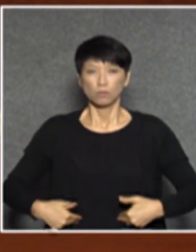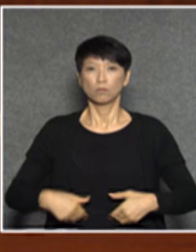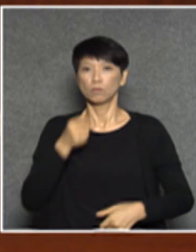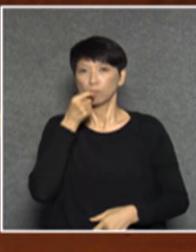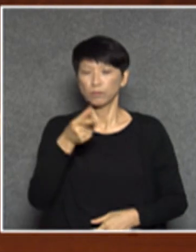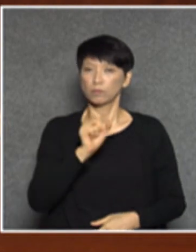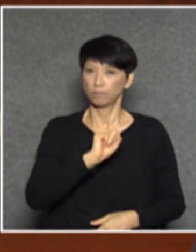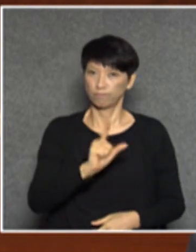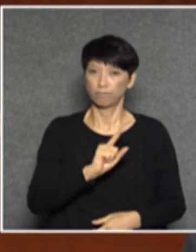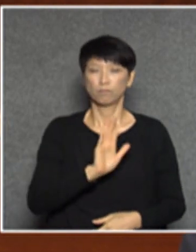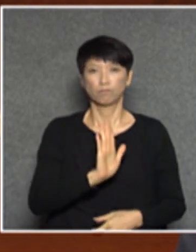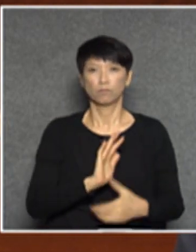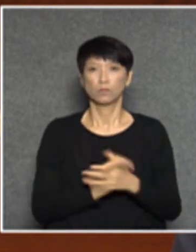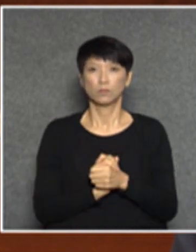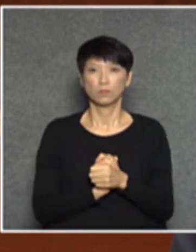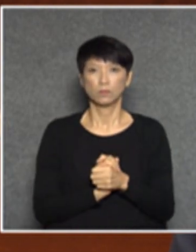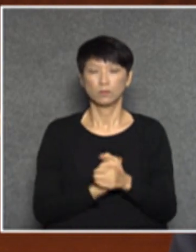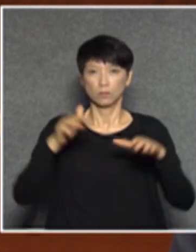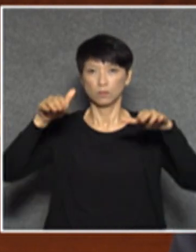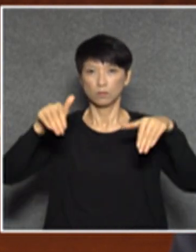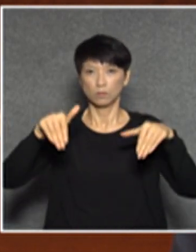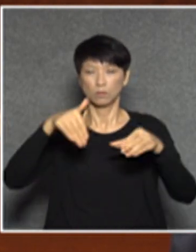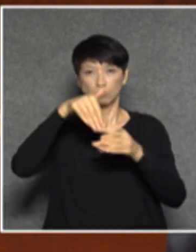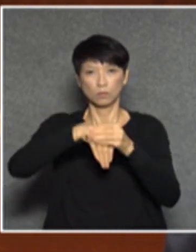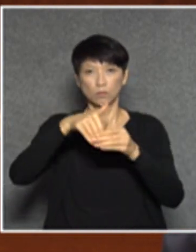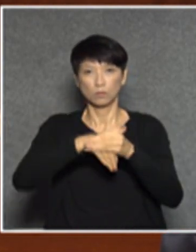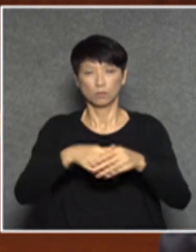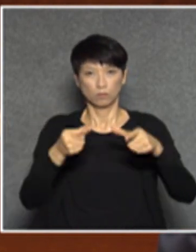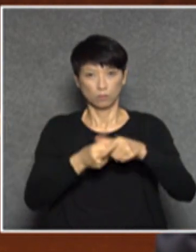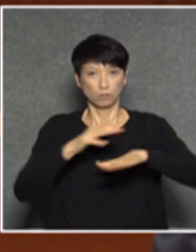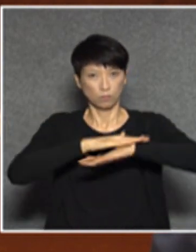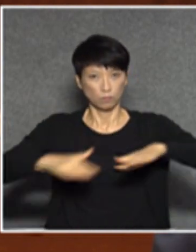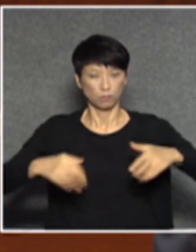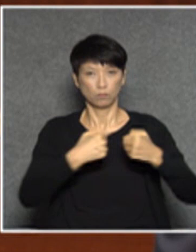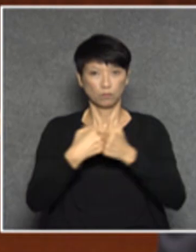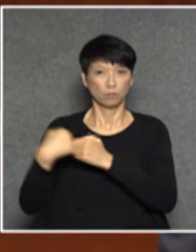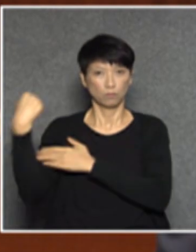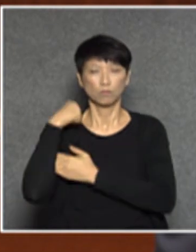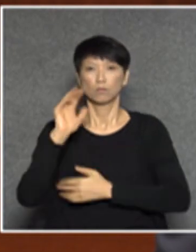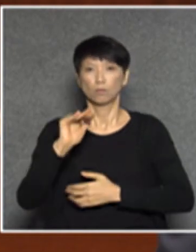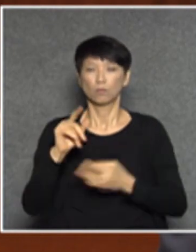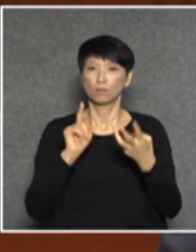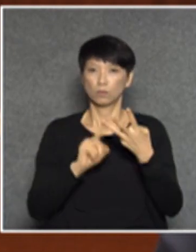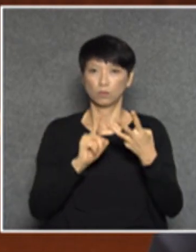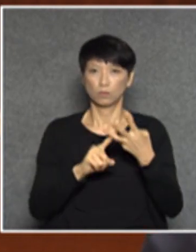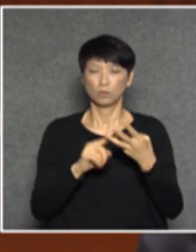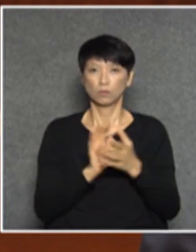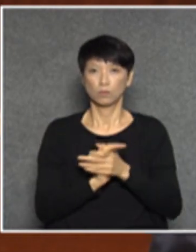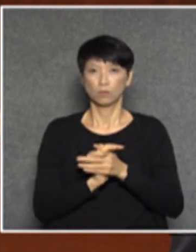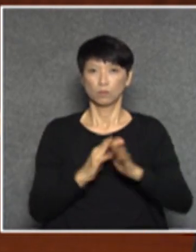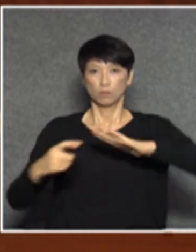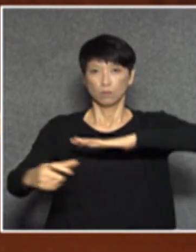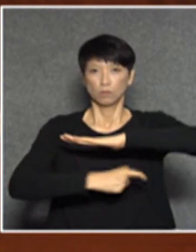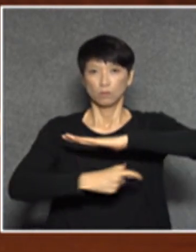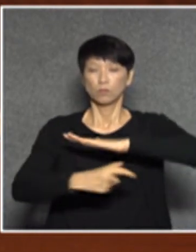個投招標嘅程序咧公平公正同埋有競爭性嘅。第三方面咧就係防貪，呢個咧就